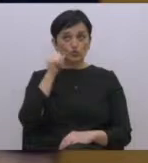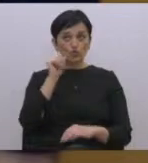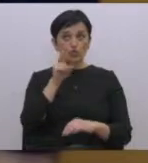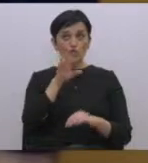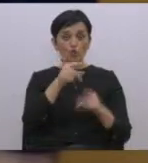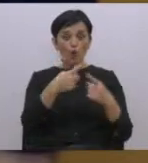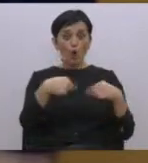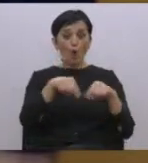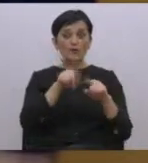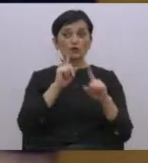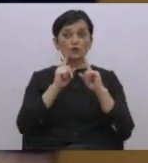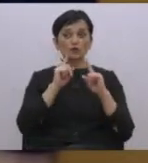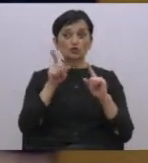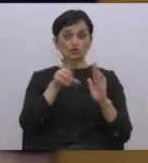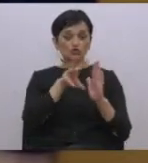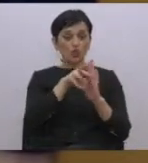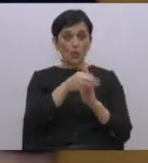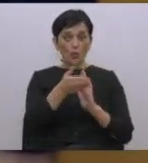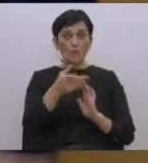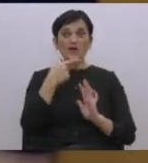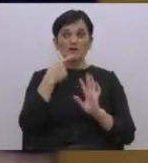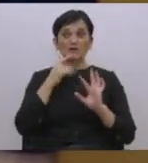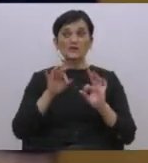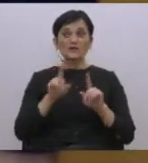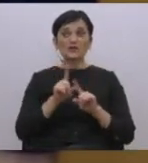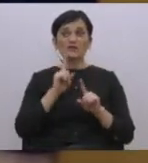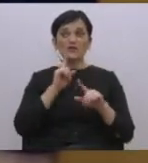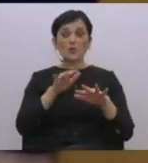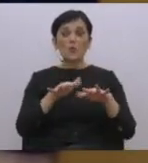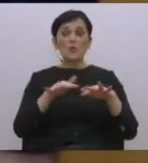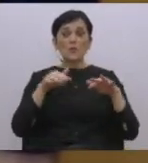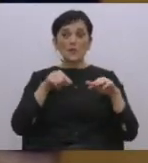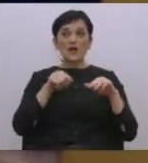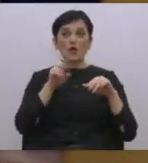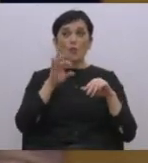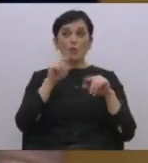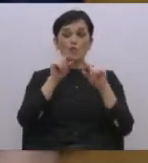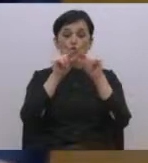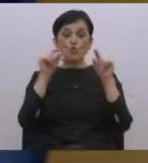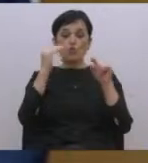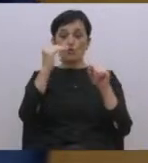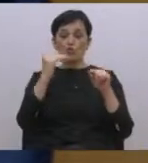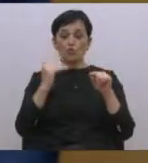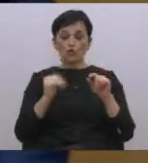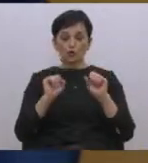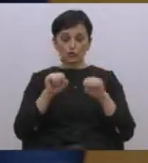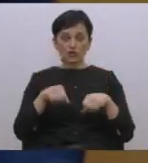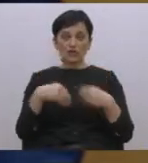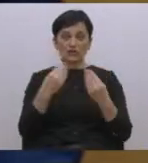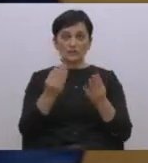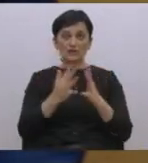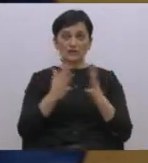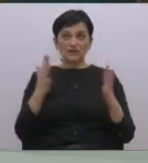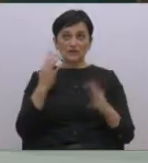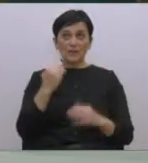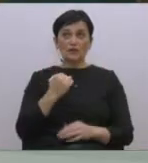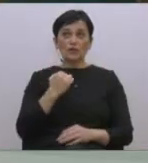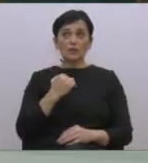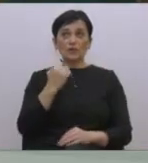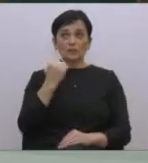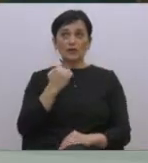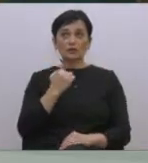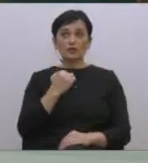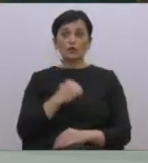კომიტეტის სხდომაზე და იმასაც ვიტყვი, რომ პლენარულზეც მუხლობრივი განხილვა იძლევა ამის შესაძლებლობას. დიდი მადლობა.